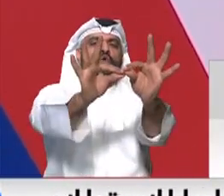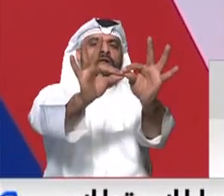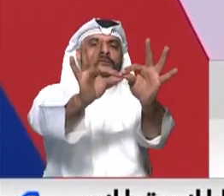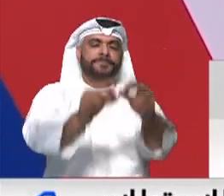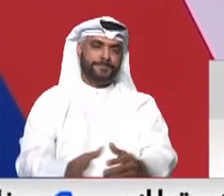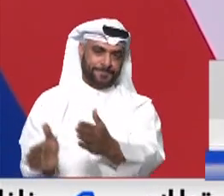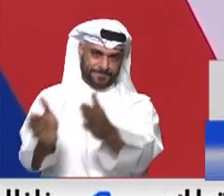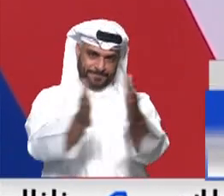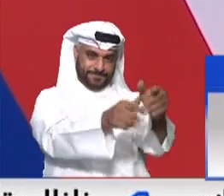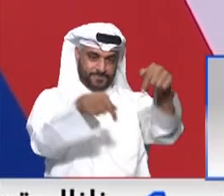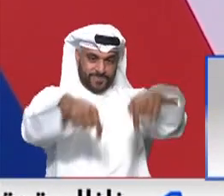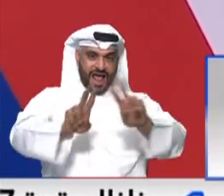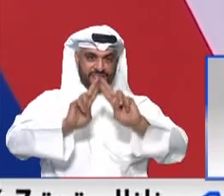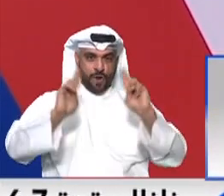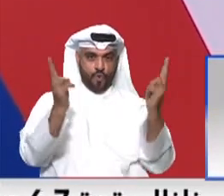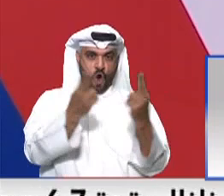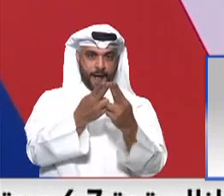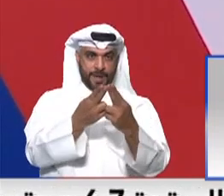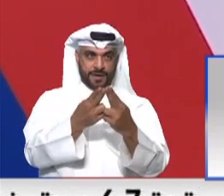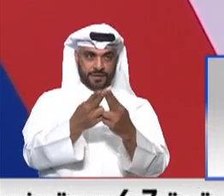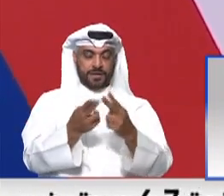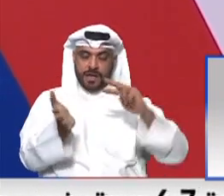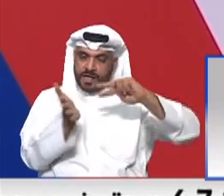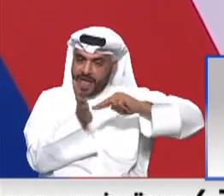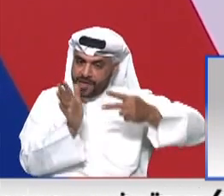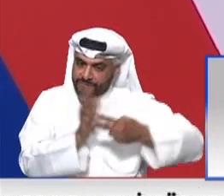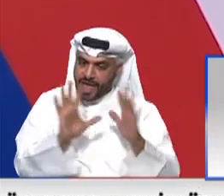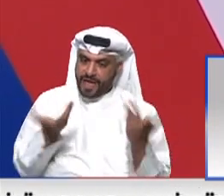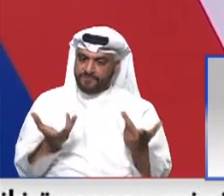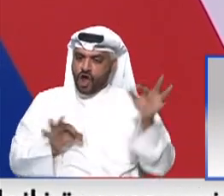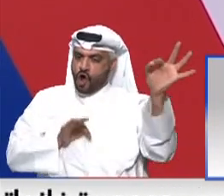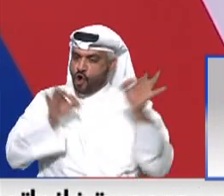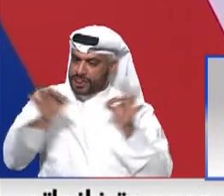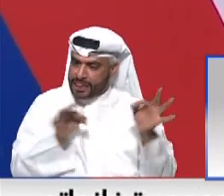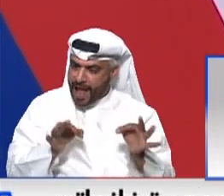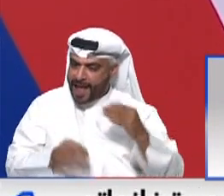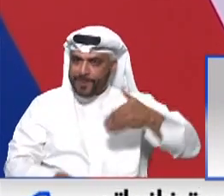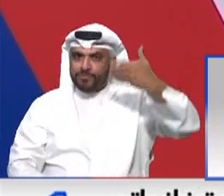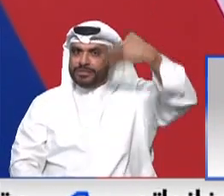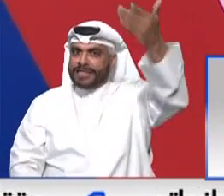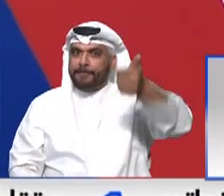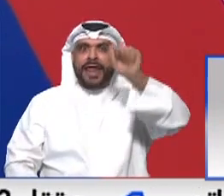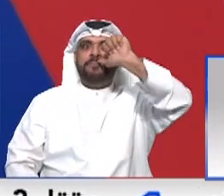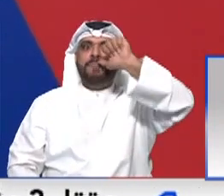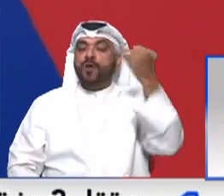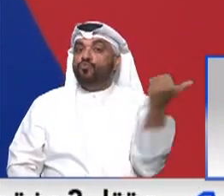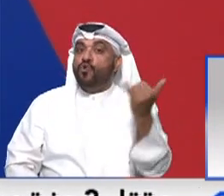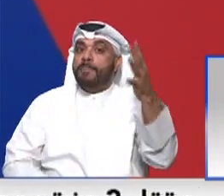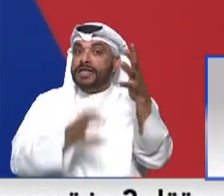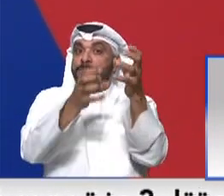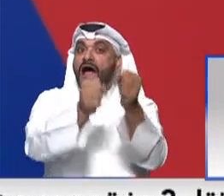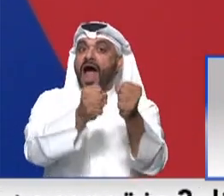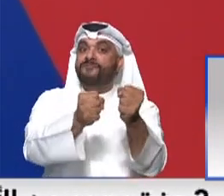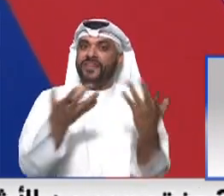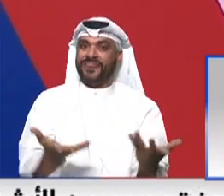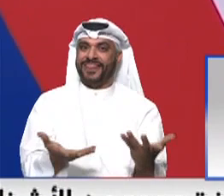المؤتمر تم التطرق إلى استراتيجيات الأمن المياه والوصول